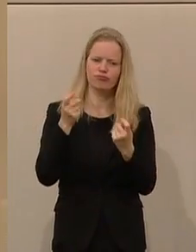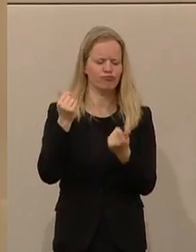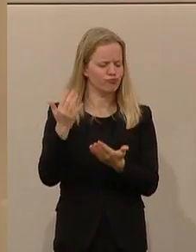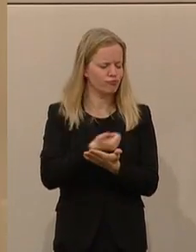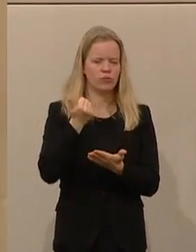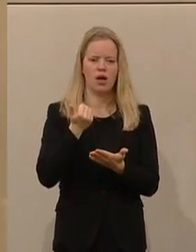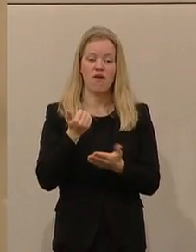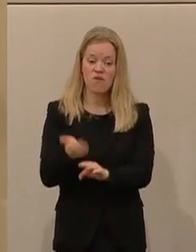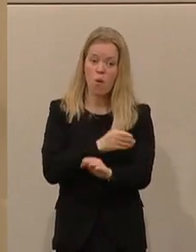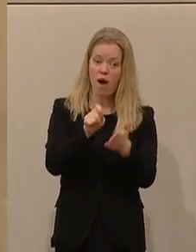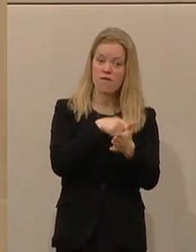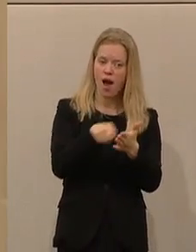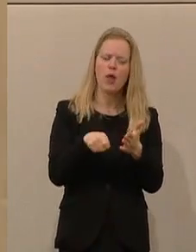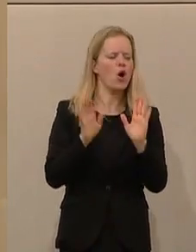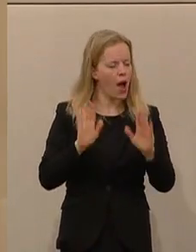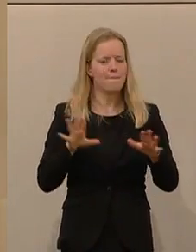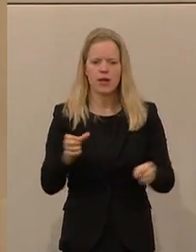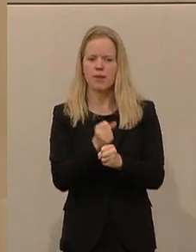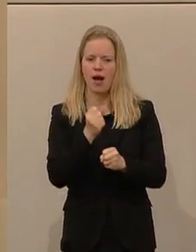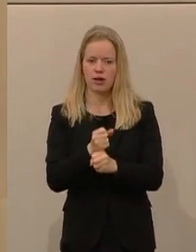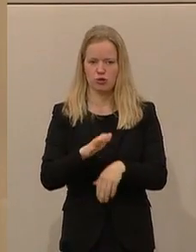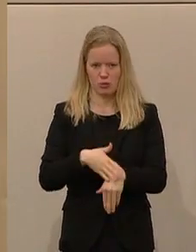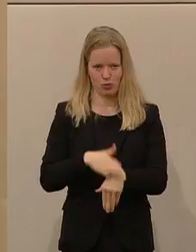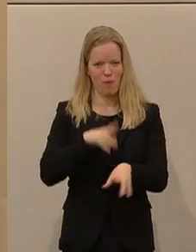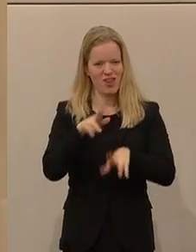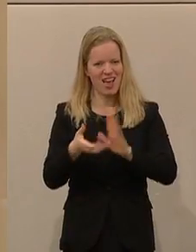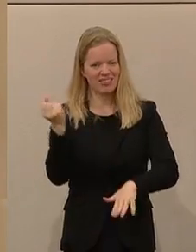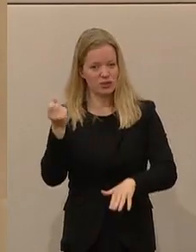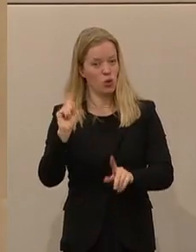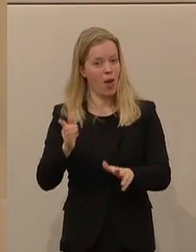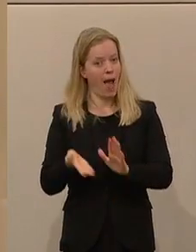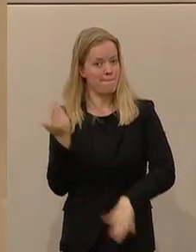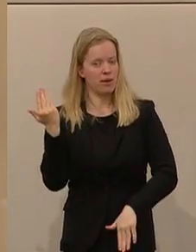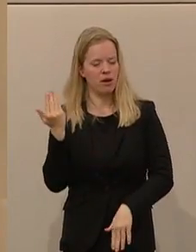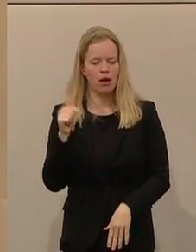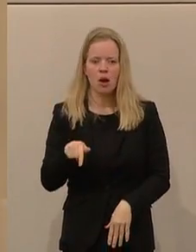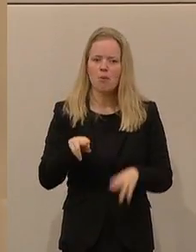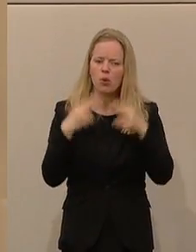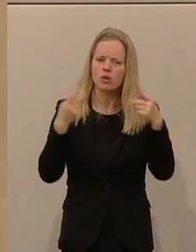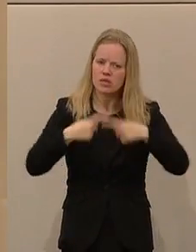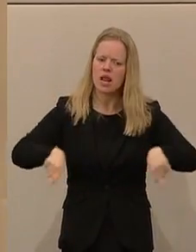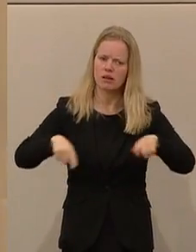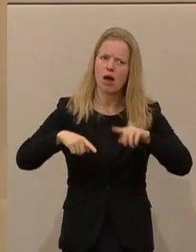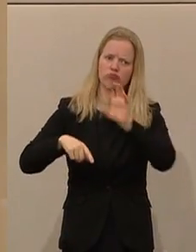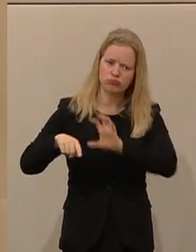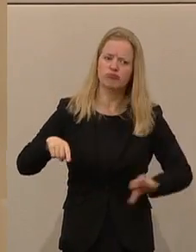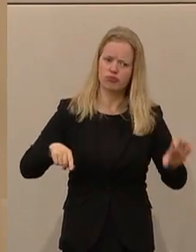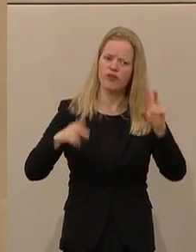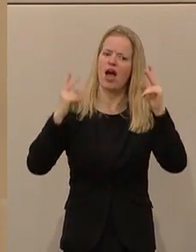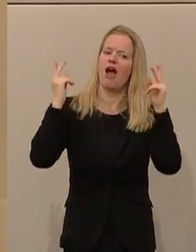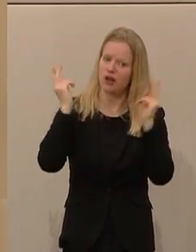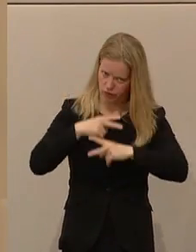munter mitgetanzt, zum Beispiel die Abschaffung des Pflegeregresses. Die Bundesländer haben das mitgekupft einstimmig